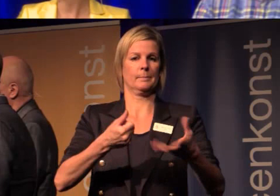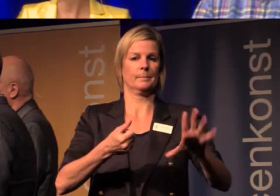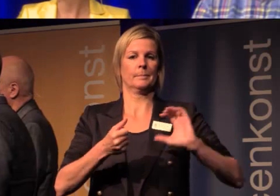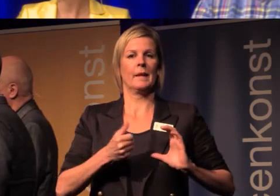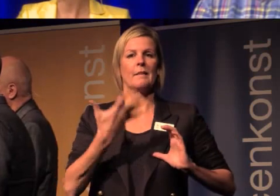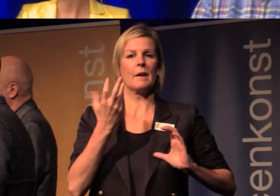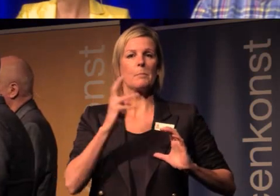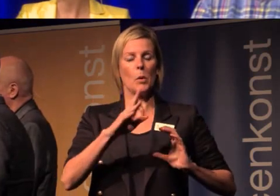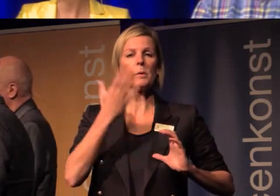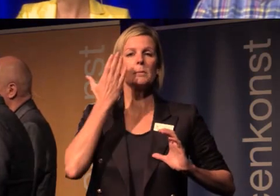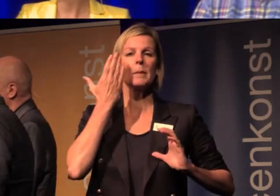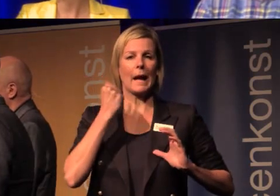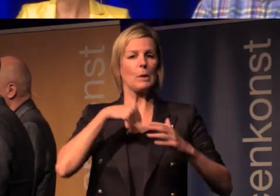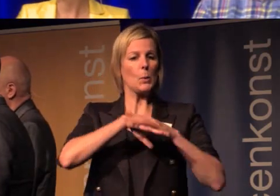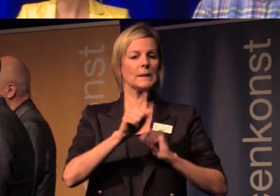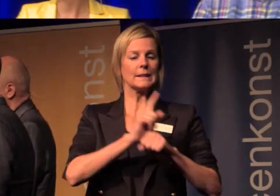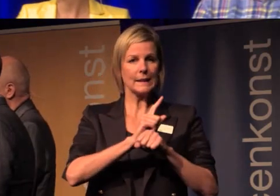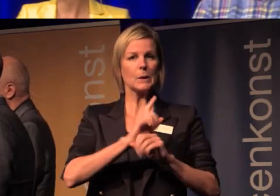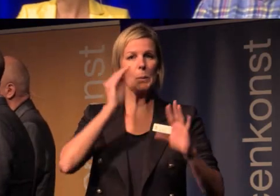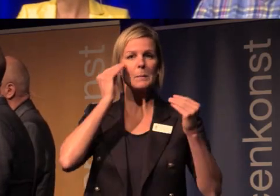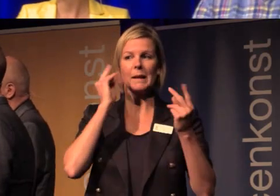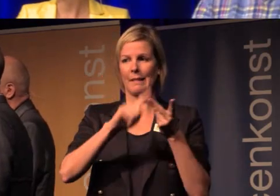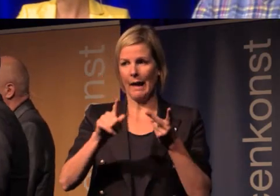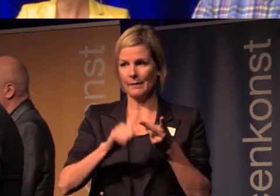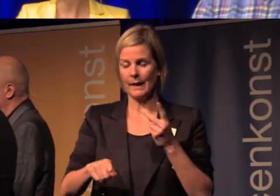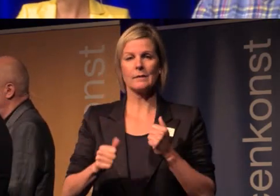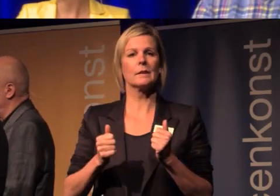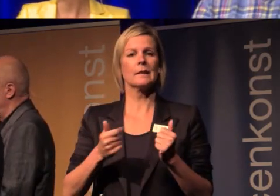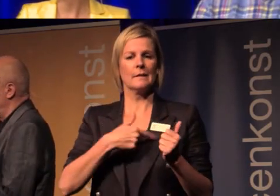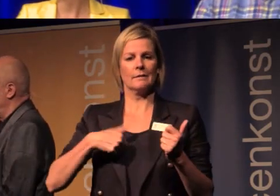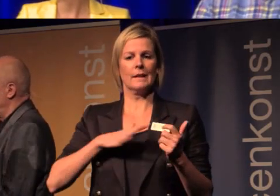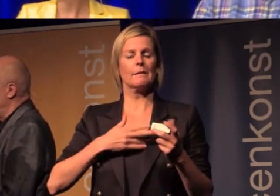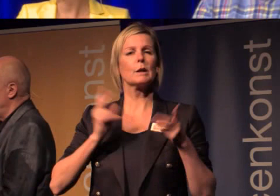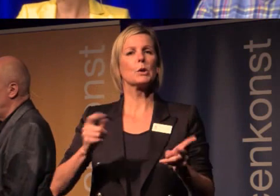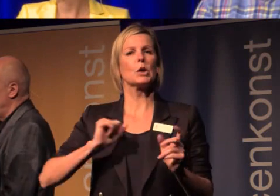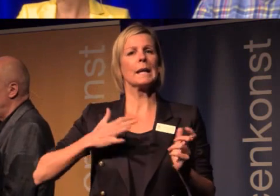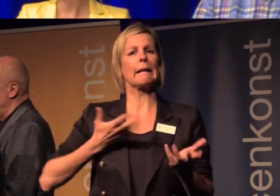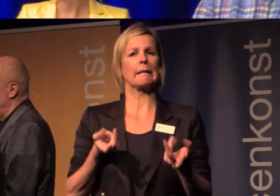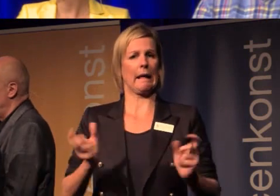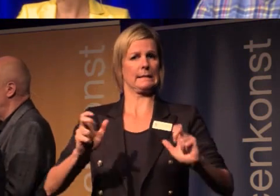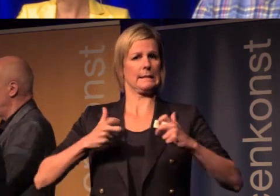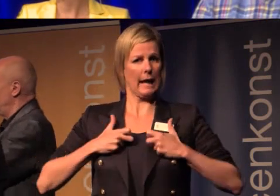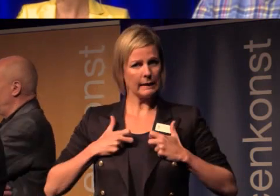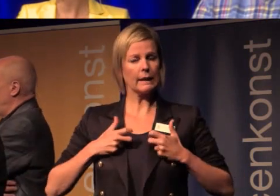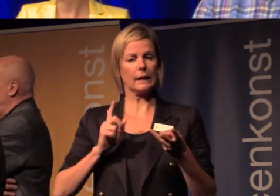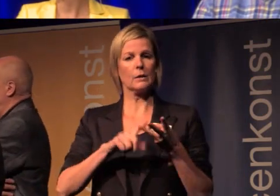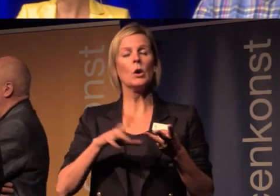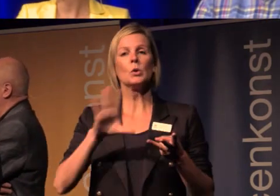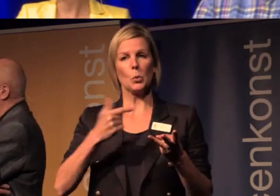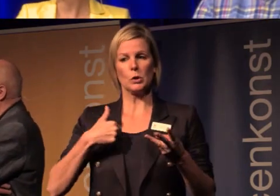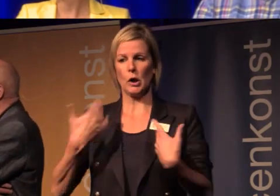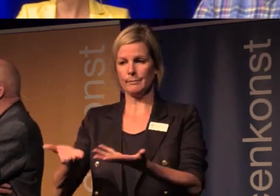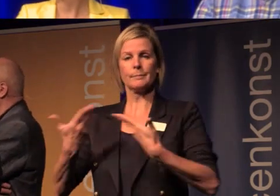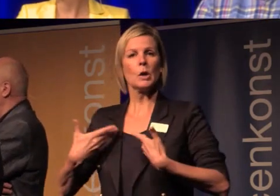till någonting annat under tiden. Vi vill också underlätta för det som kallas för egenanställning. När man tar uppdrag själv men